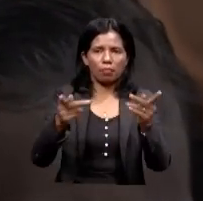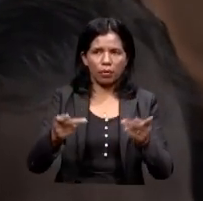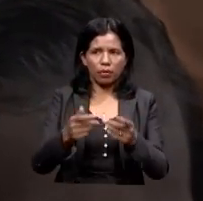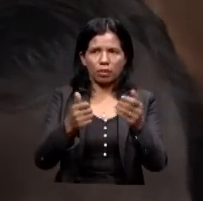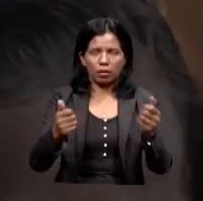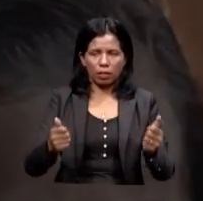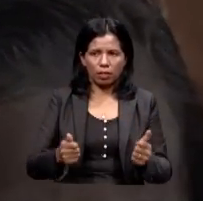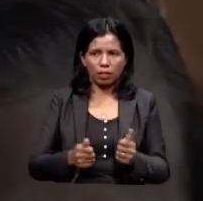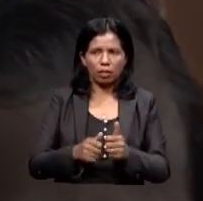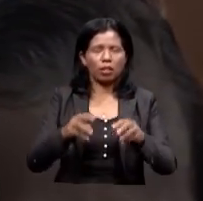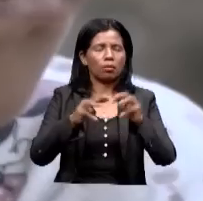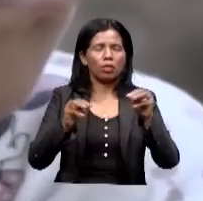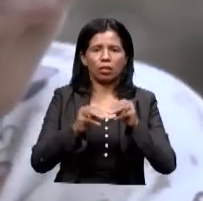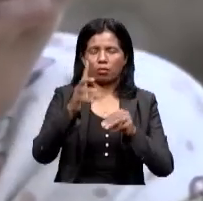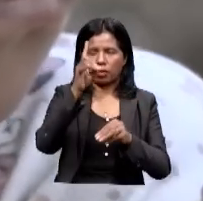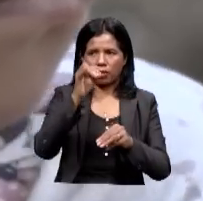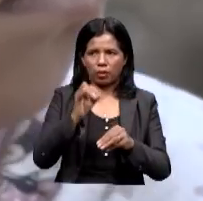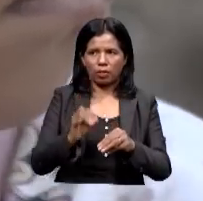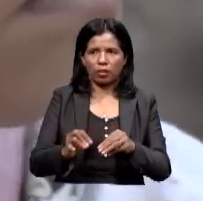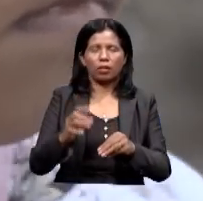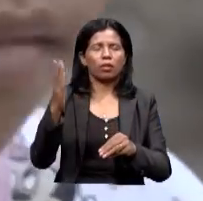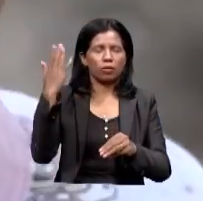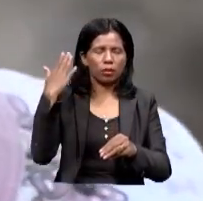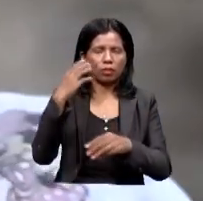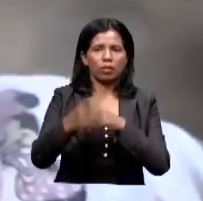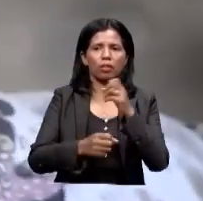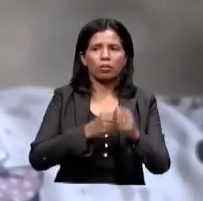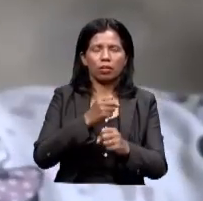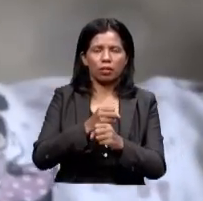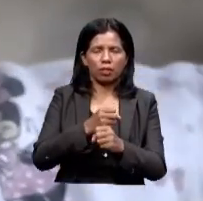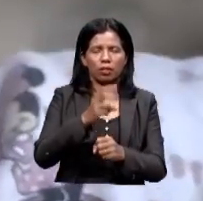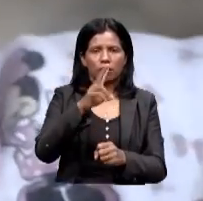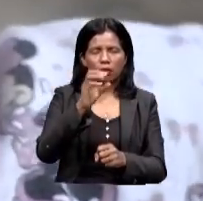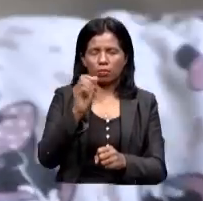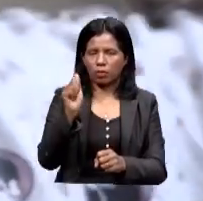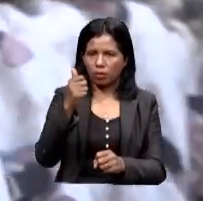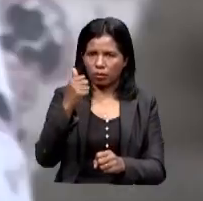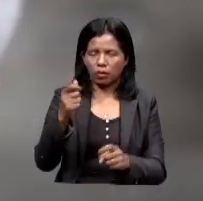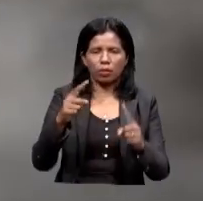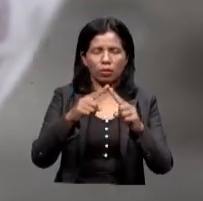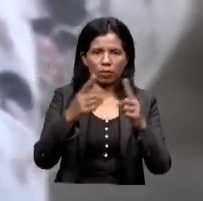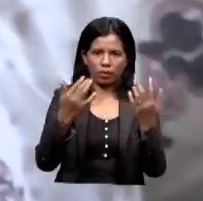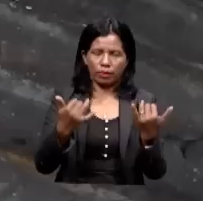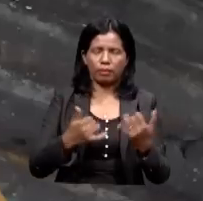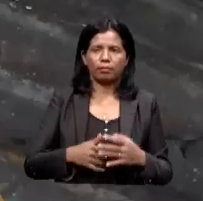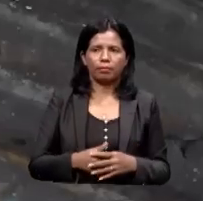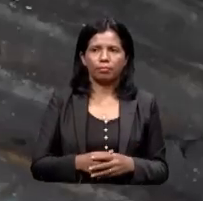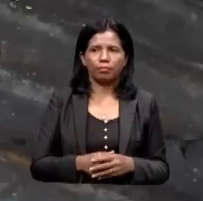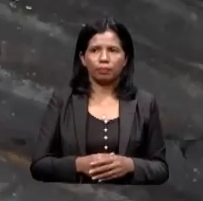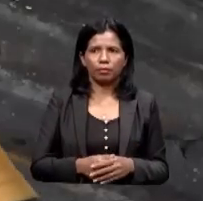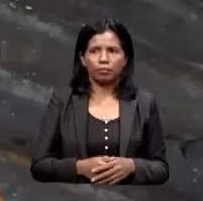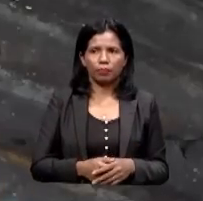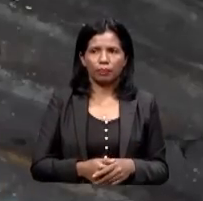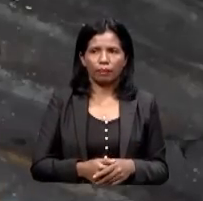do Angalexu, município dili, desde ia tinang riung rua Sanulu, to ohing lorong.